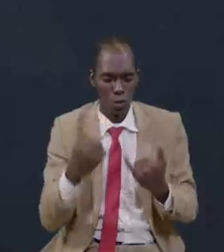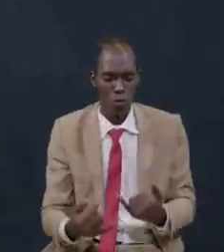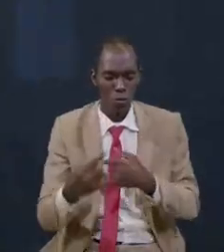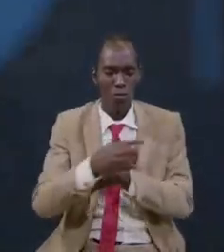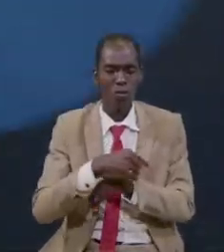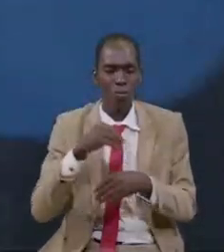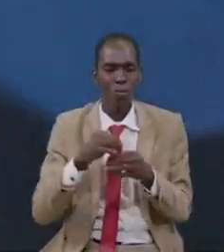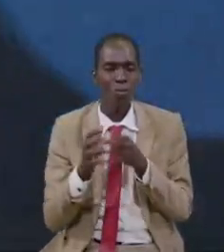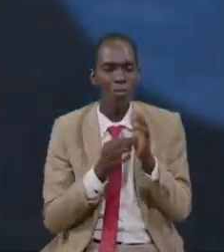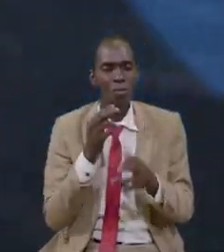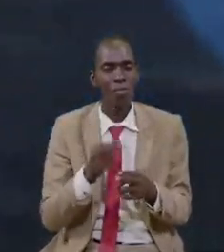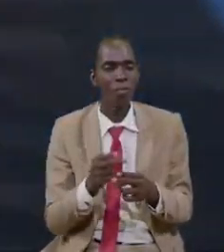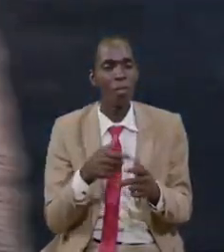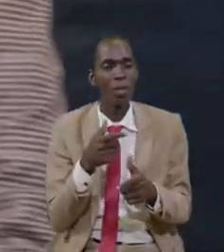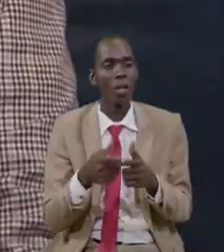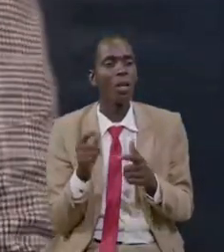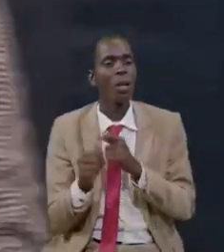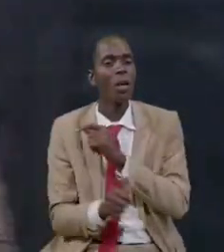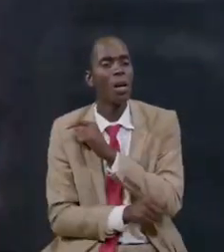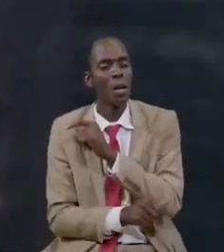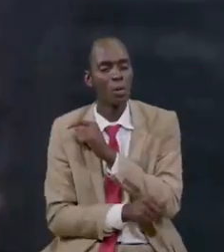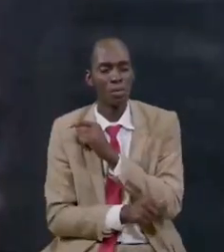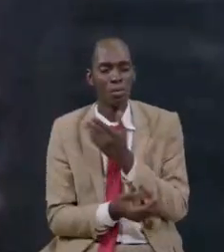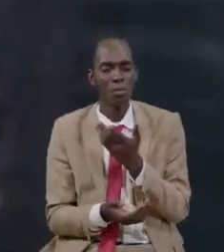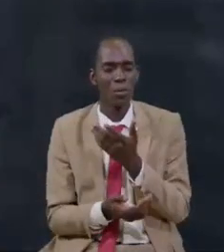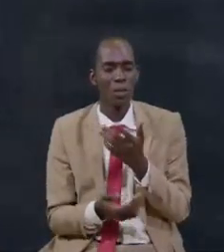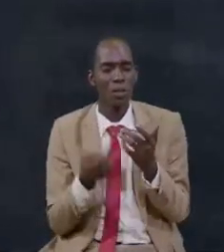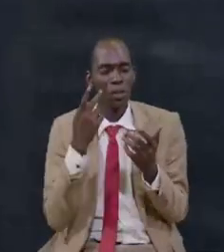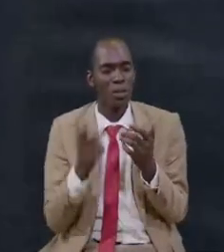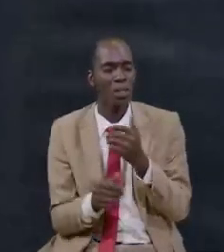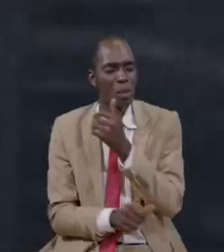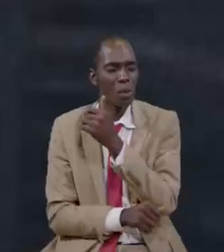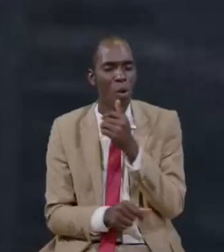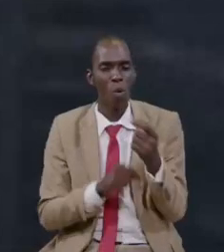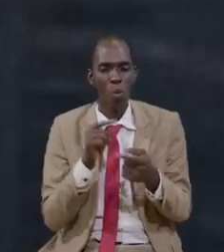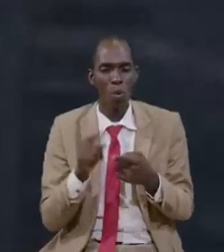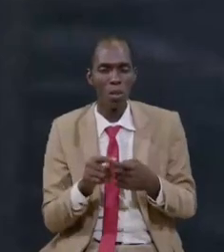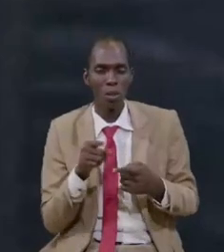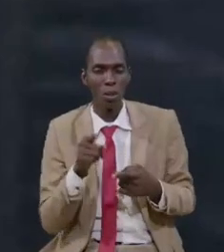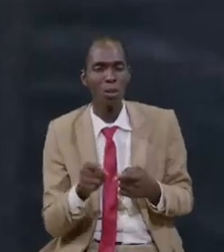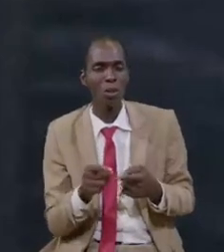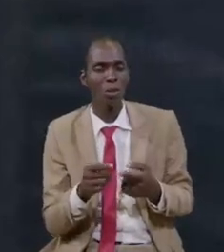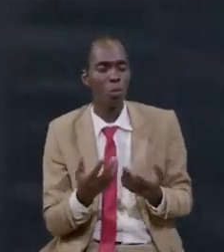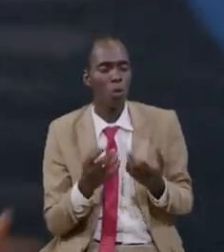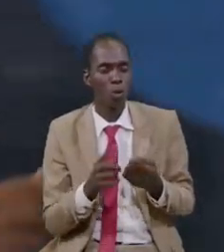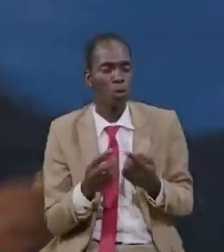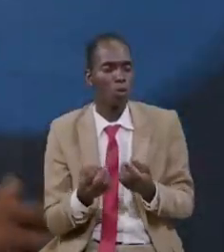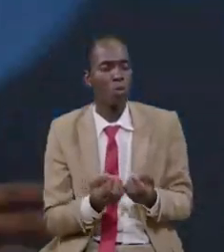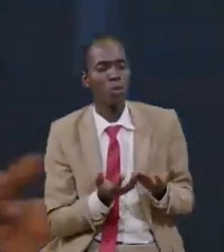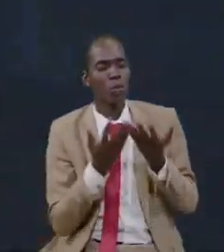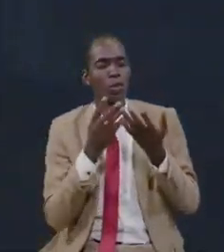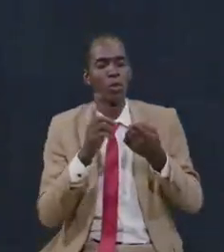Et Abraham, pourquoi ne pas suivre Abraham? Quand il allait faire le sacrifice au Seigneur,